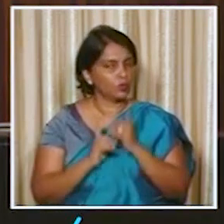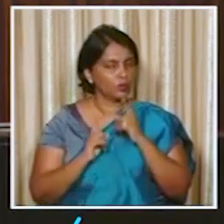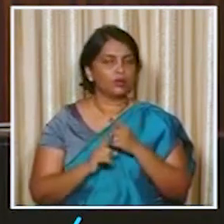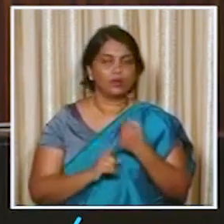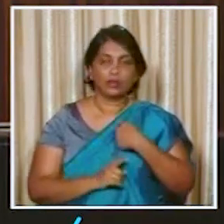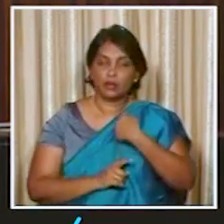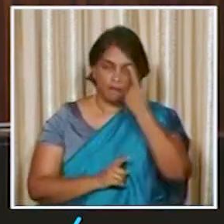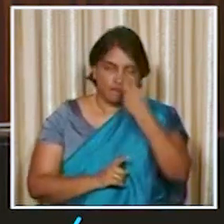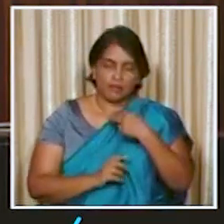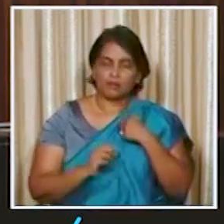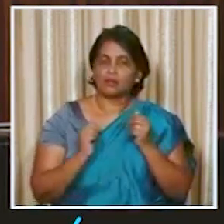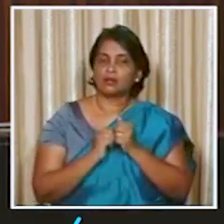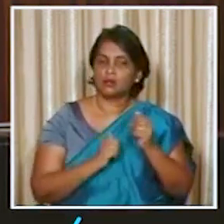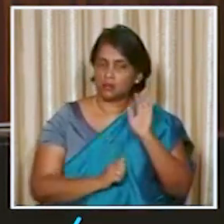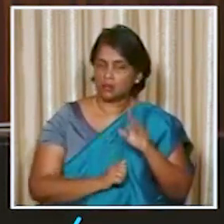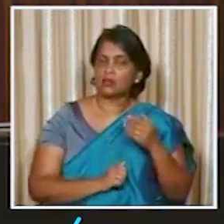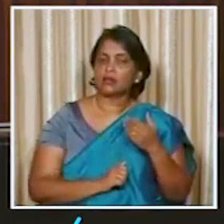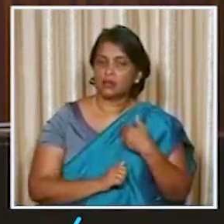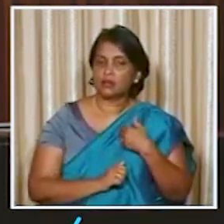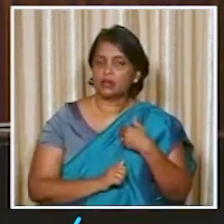හෘද සාක්ෂියට අවංකව කටයුතු කිරීමේදී